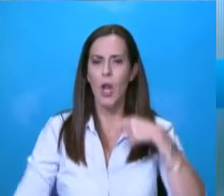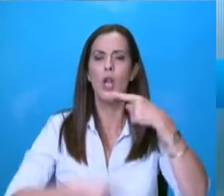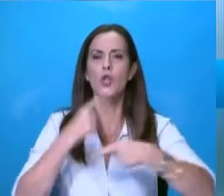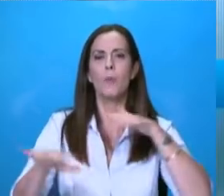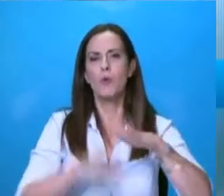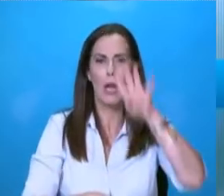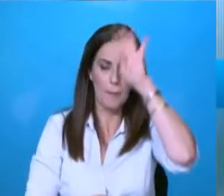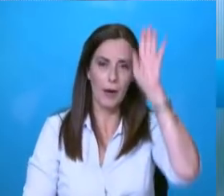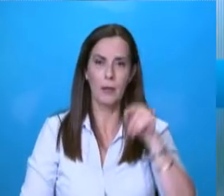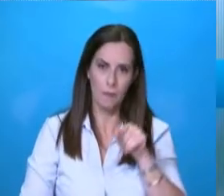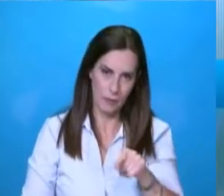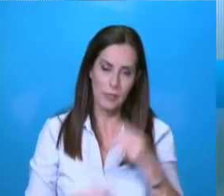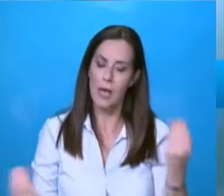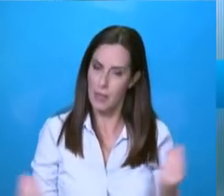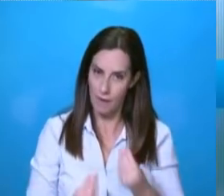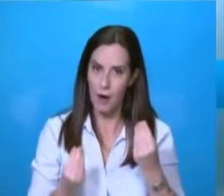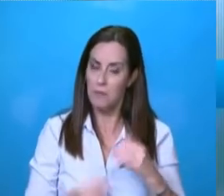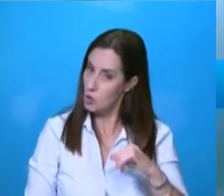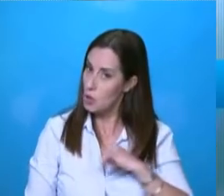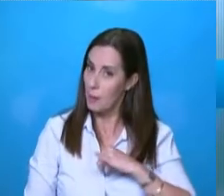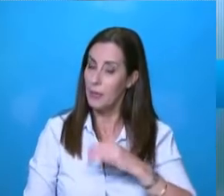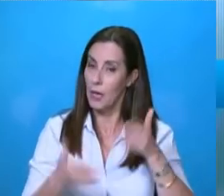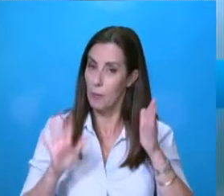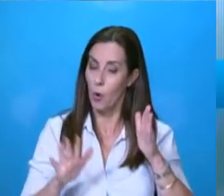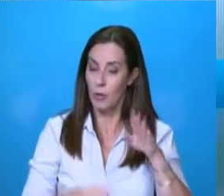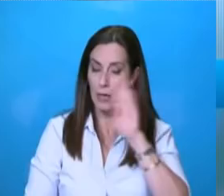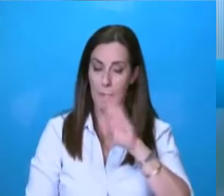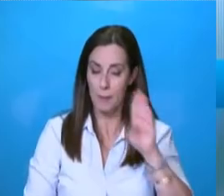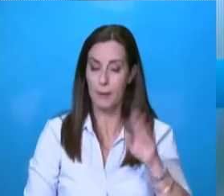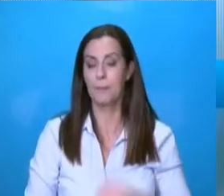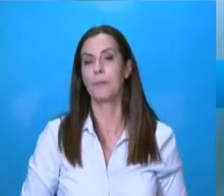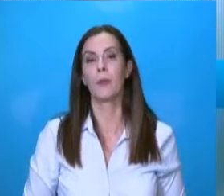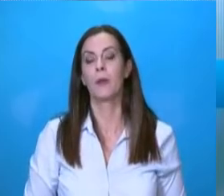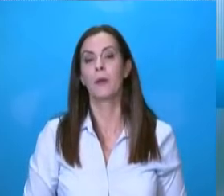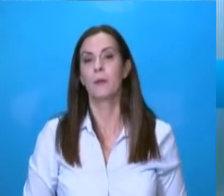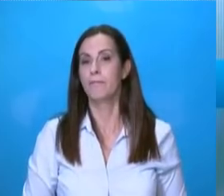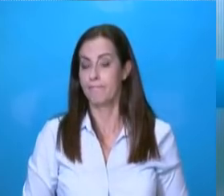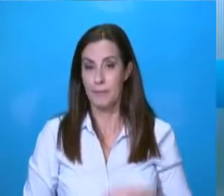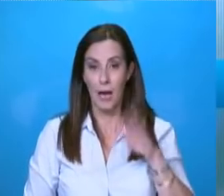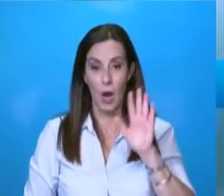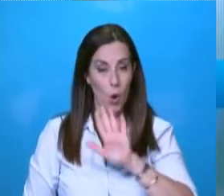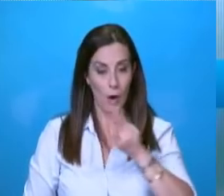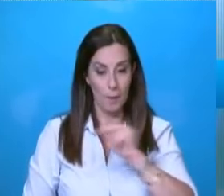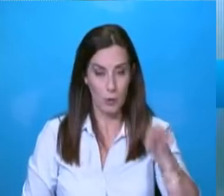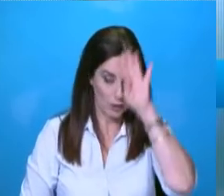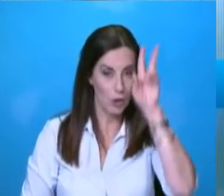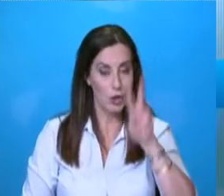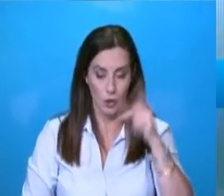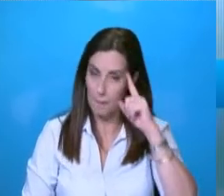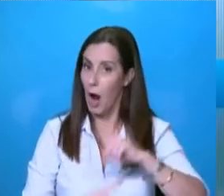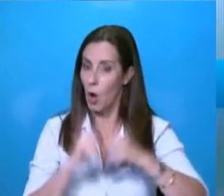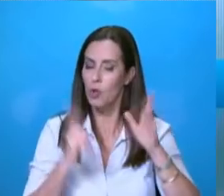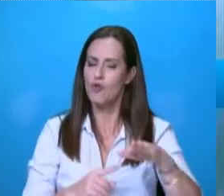באיראן, וזה בטח דבר שיעניין מאוד את ראש הממשלה וגורמים בירושלים, כי לא רק בנושא האיראני, יש מחלוקות